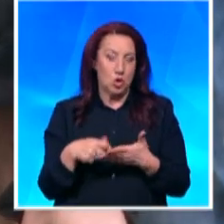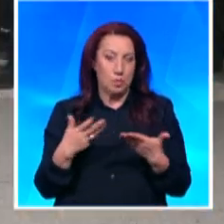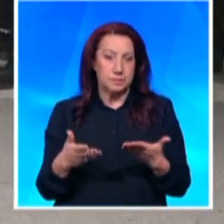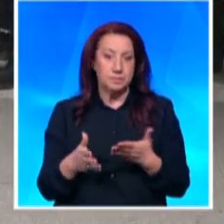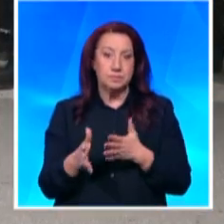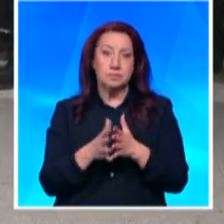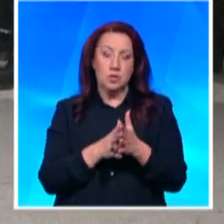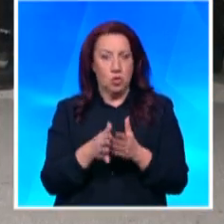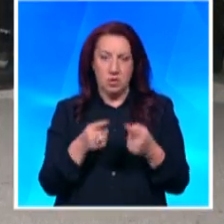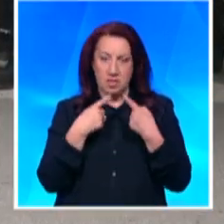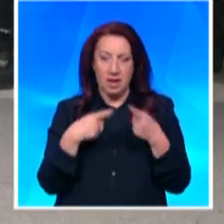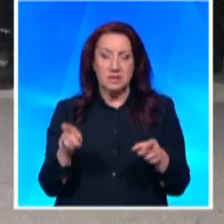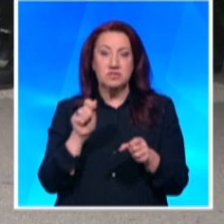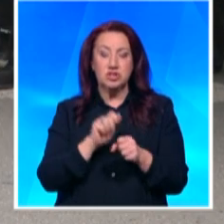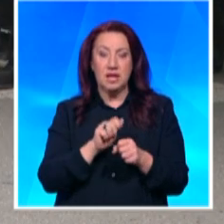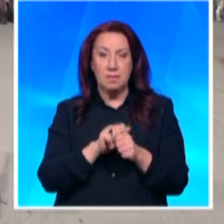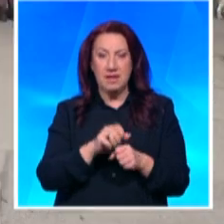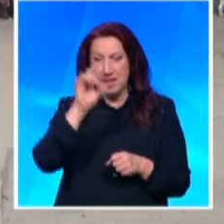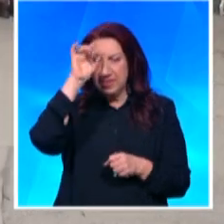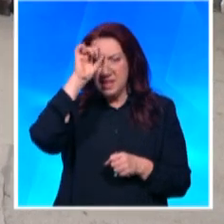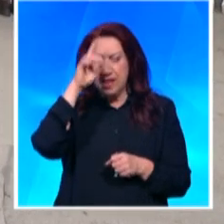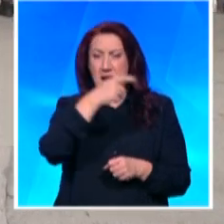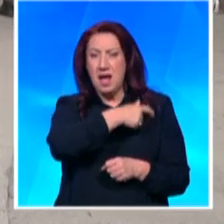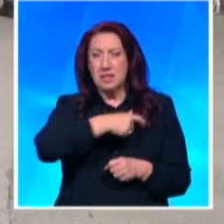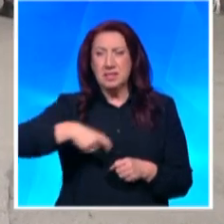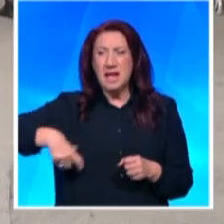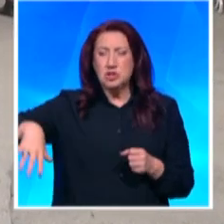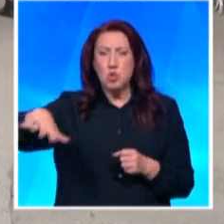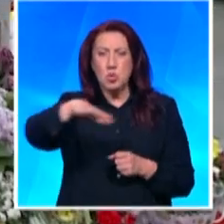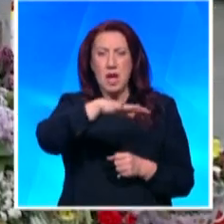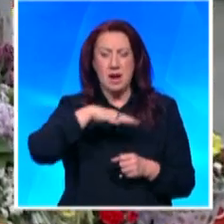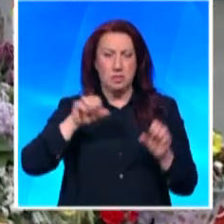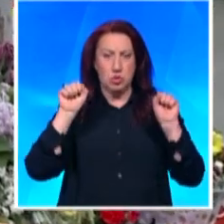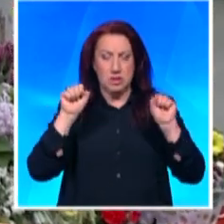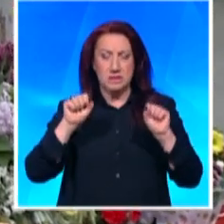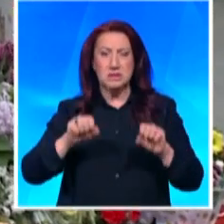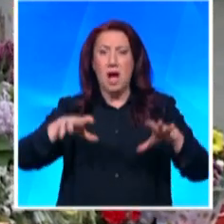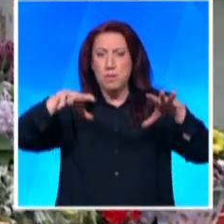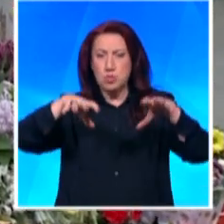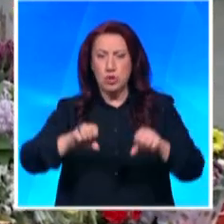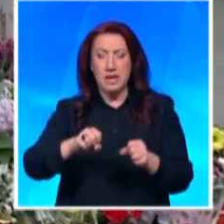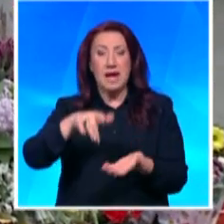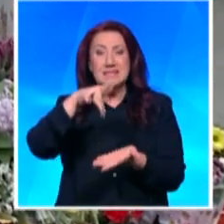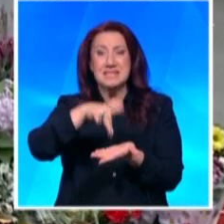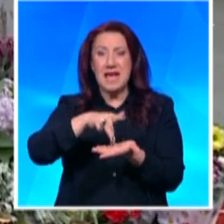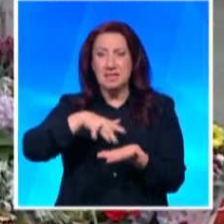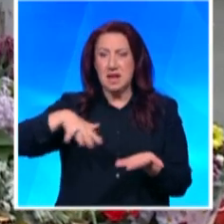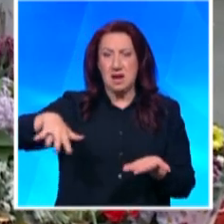заявка за национален протест в неделя с блокиране на центъра на София. Което може да направи, което трябва да направи. До